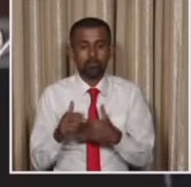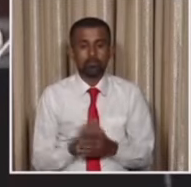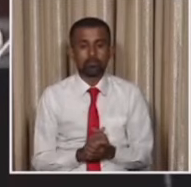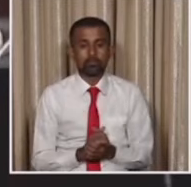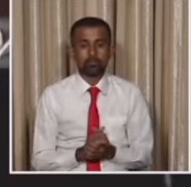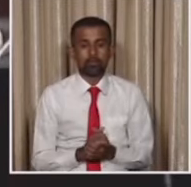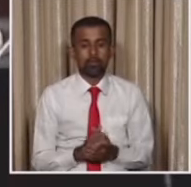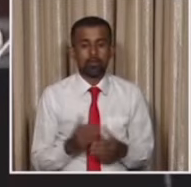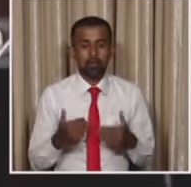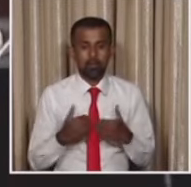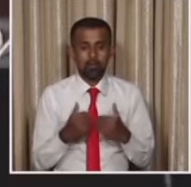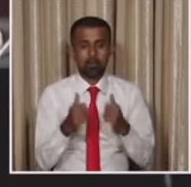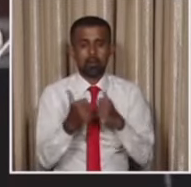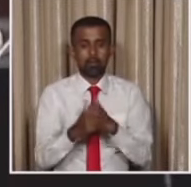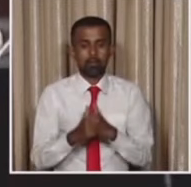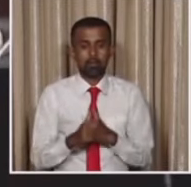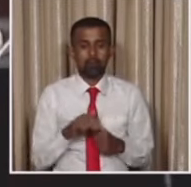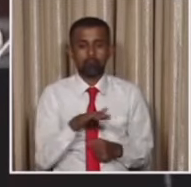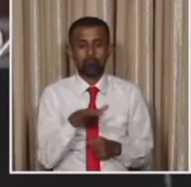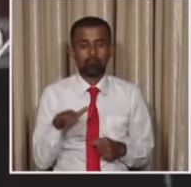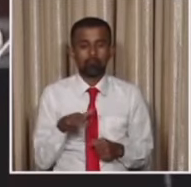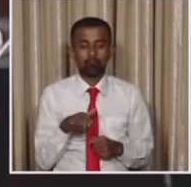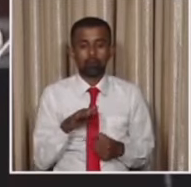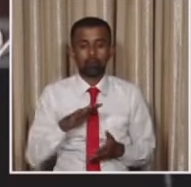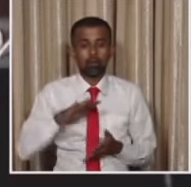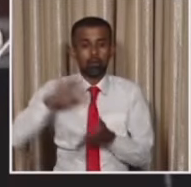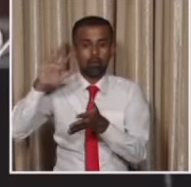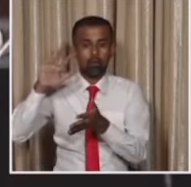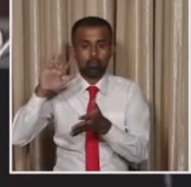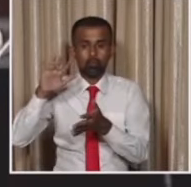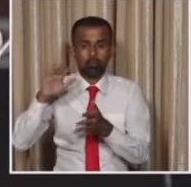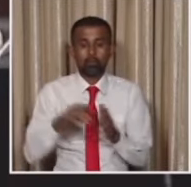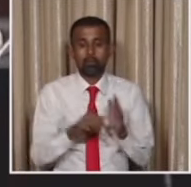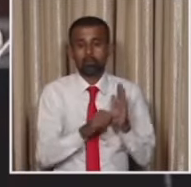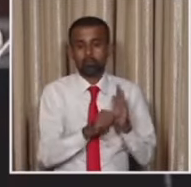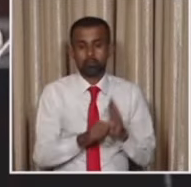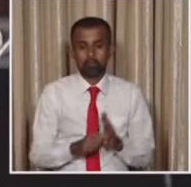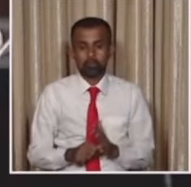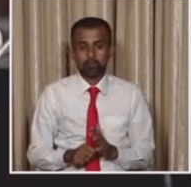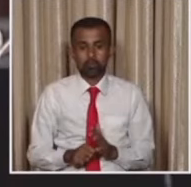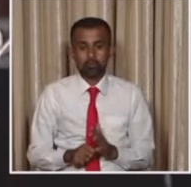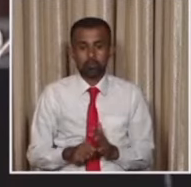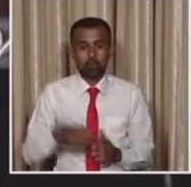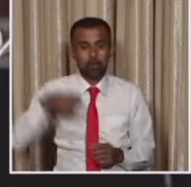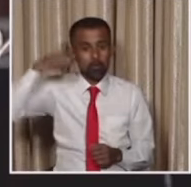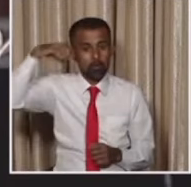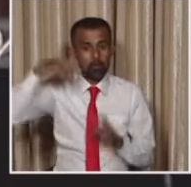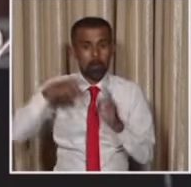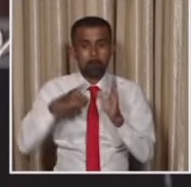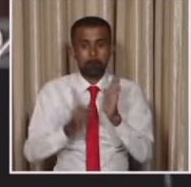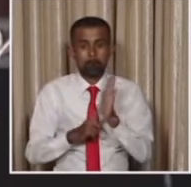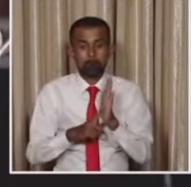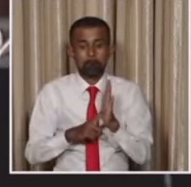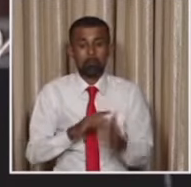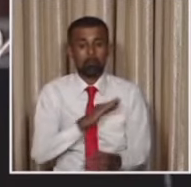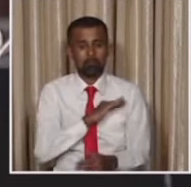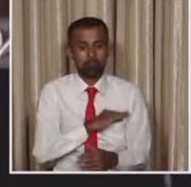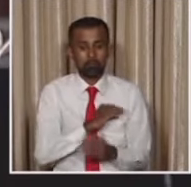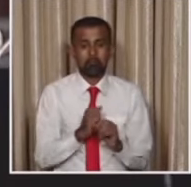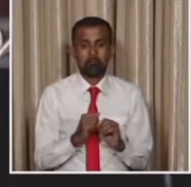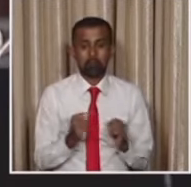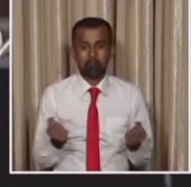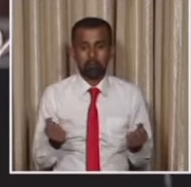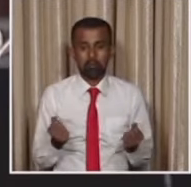මේ අපේ නිෂ්පාදන ක්ෂේත්‍රයේ අපනයනවල දැවැන්ත පසුබෑම, විදුලි බිල දරාගන්න බැරිවීමෙන්